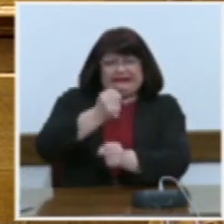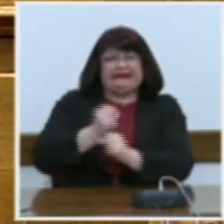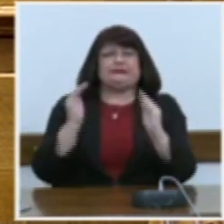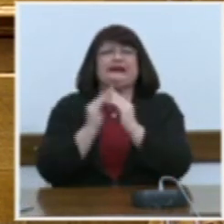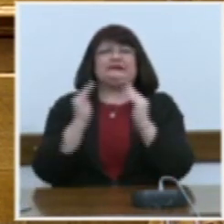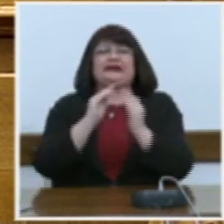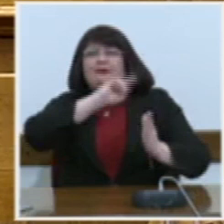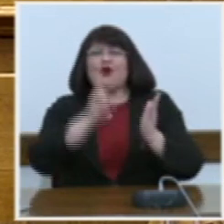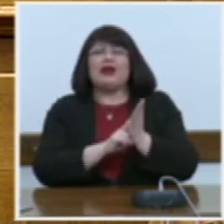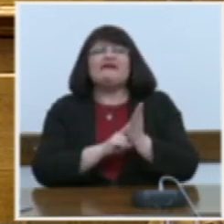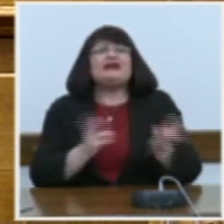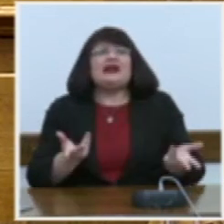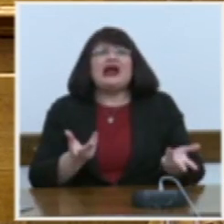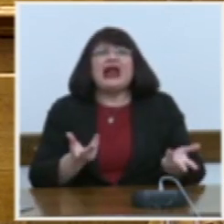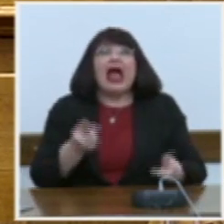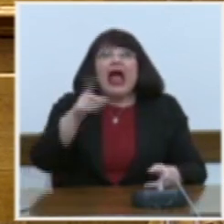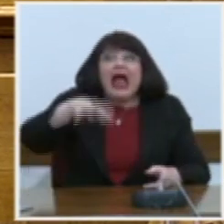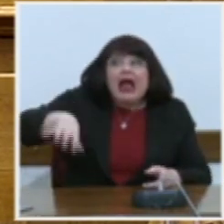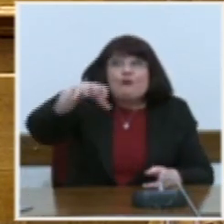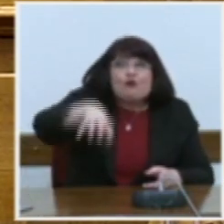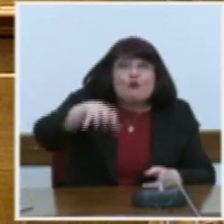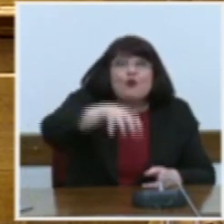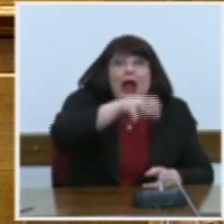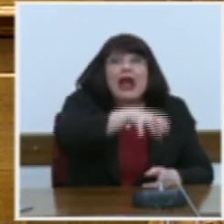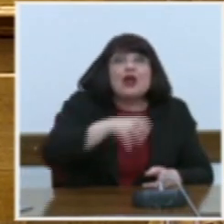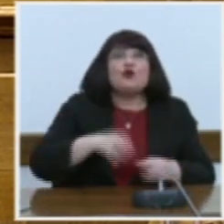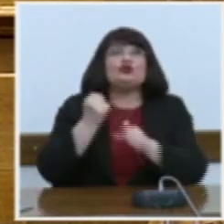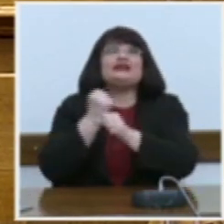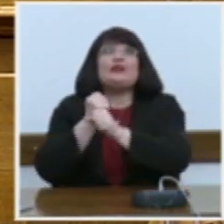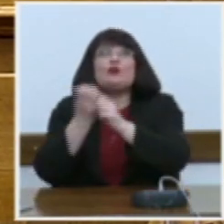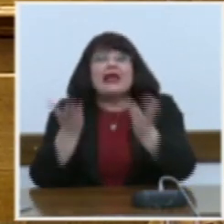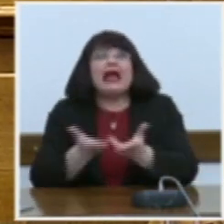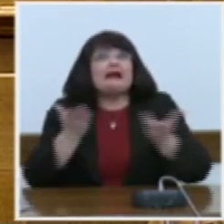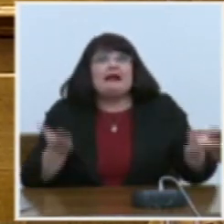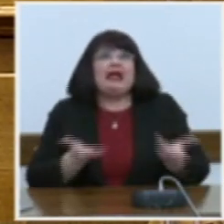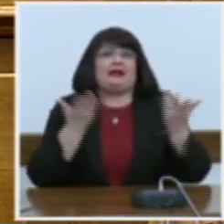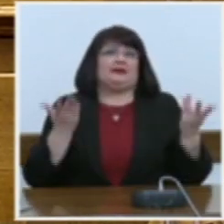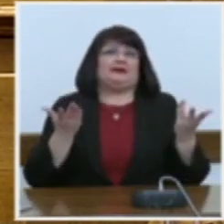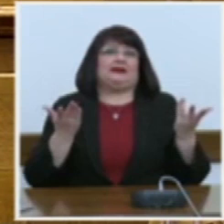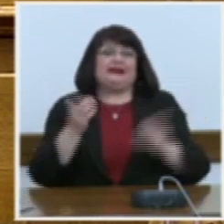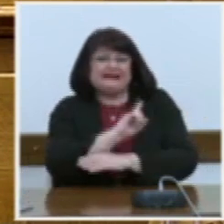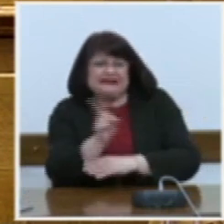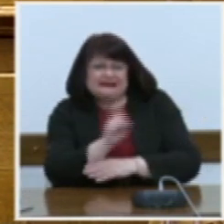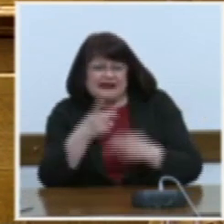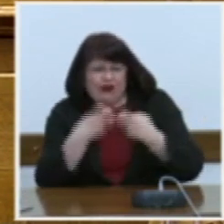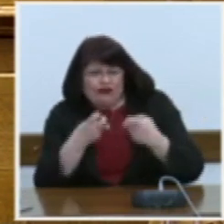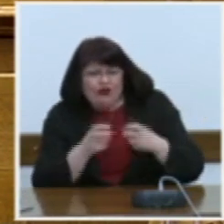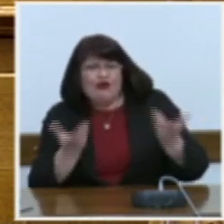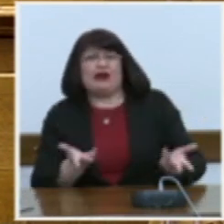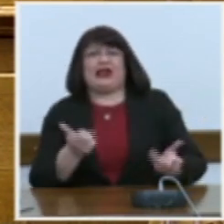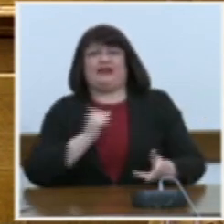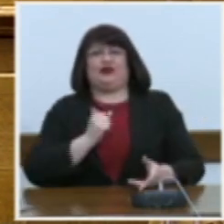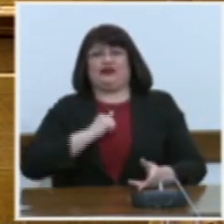σοβαρή διασπορά γίνεται αλλού. Γίνεται σε χώρους δουλειάς, σε μέσα μεταφοράς, σε ιδιωτικές δομές υγείας